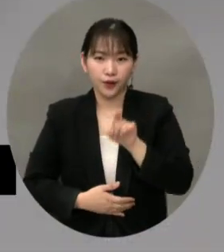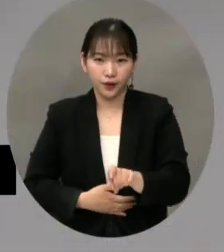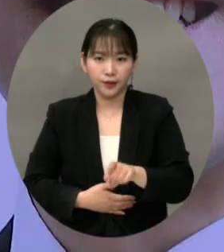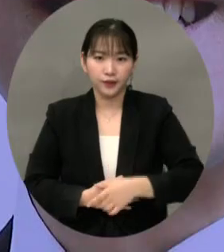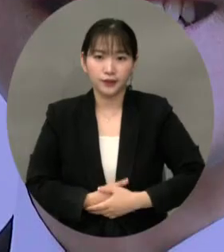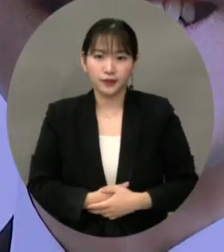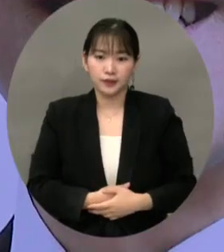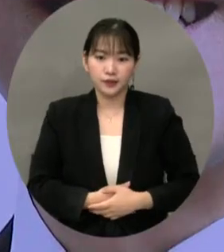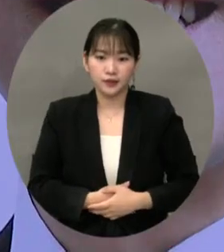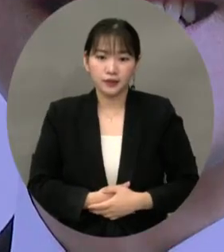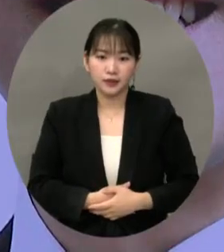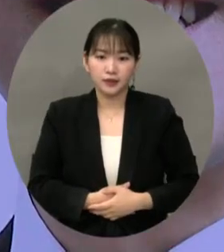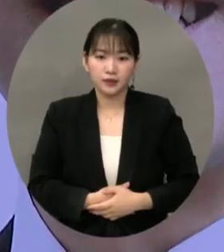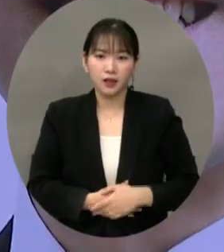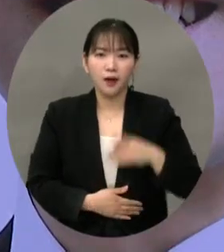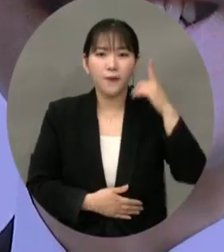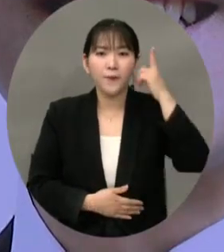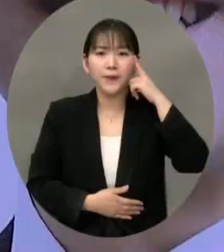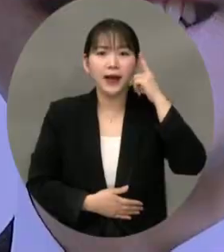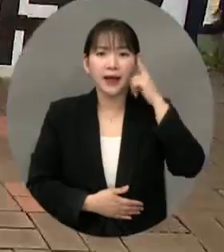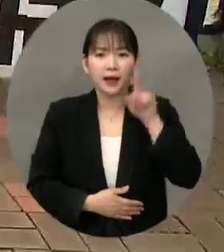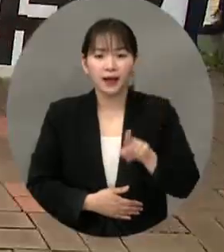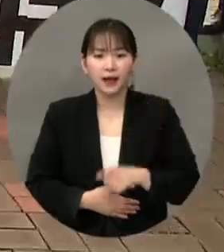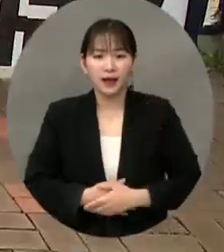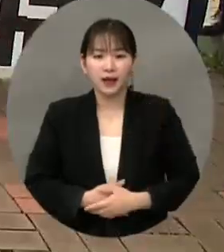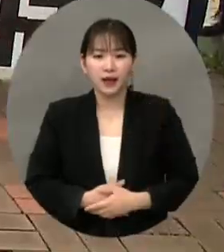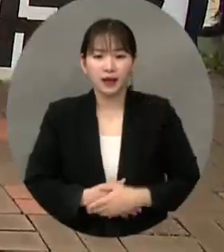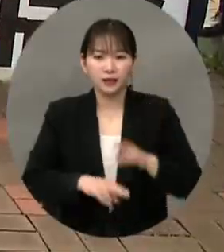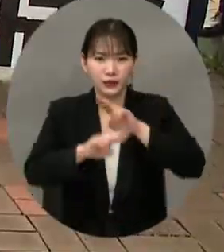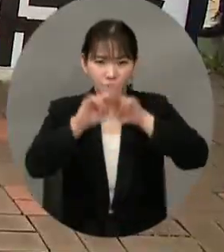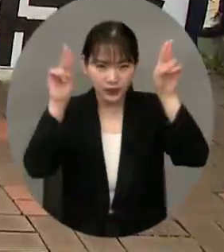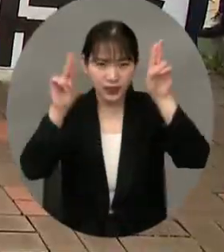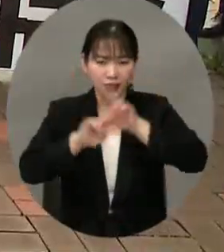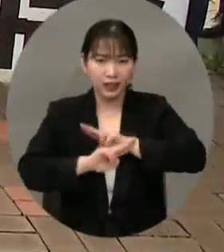무엇이었을까요? 왜 그랬습니까? 그래라!